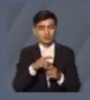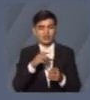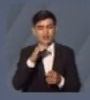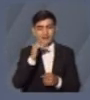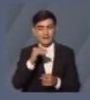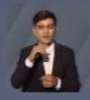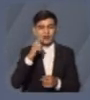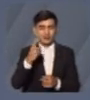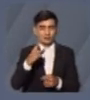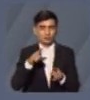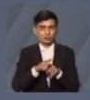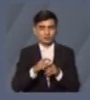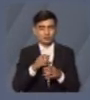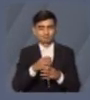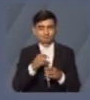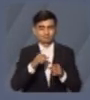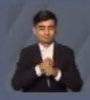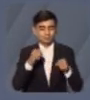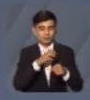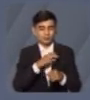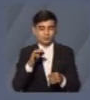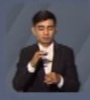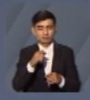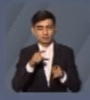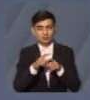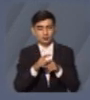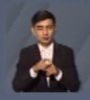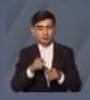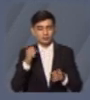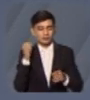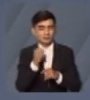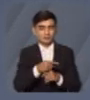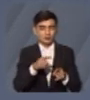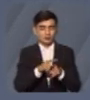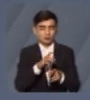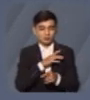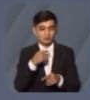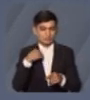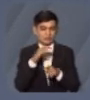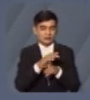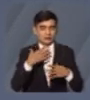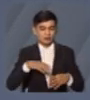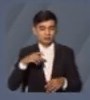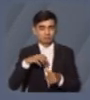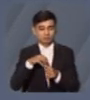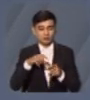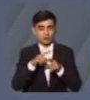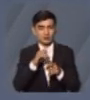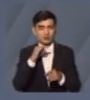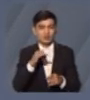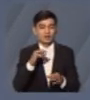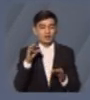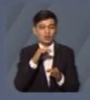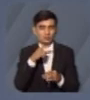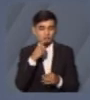гранатасын іске қосып, дыбысы шыққан кезде радиостанцияның астына салып жіберген деп отыр. Ал келтірілген шығын тергеушілердің талабы